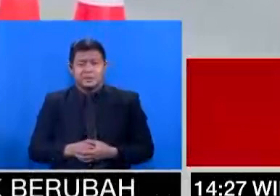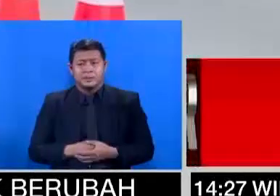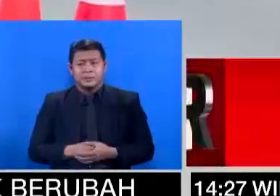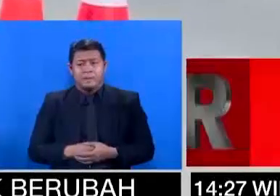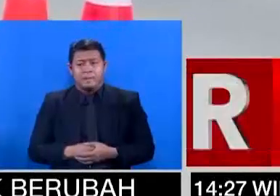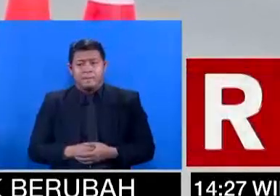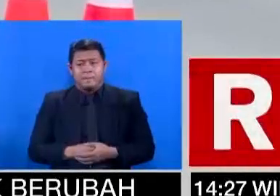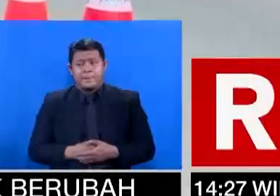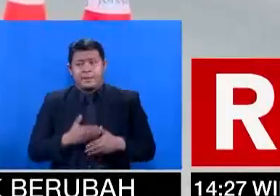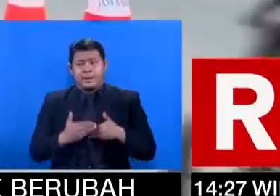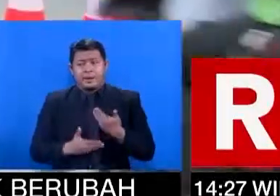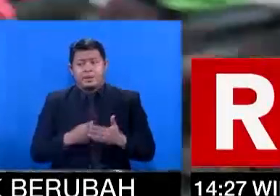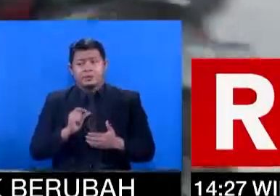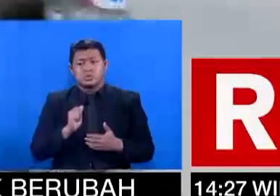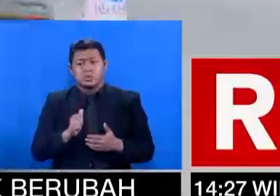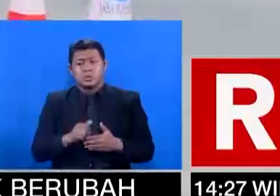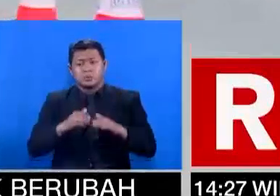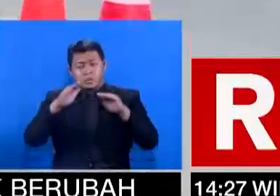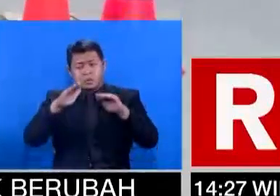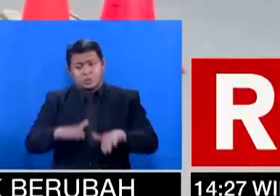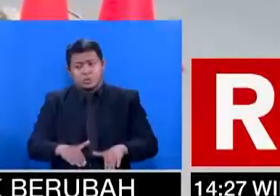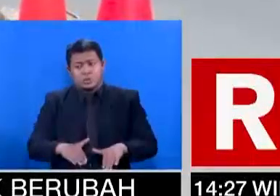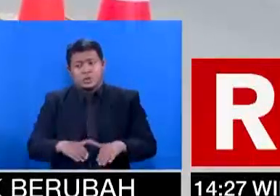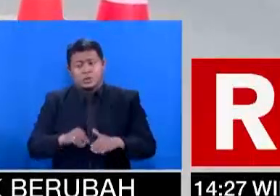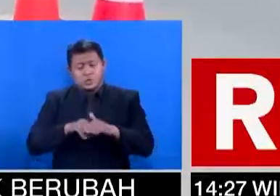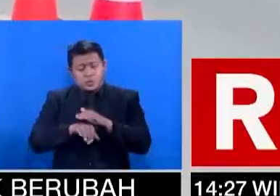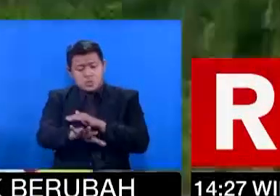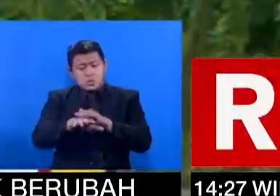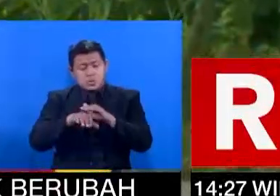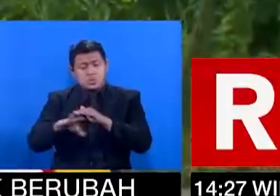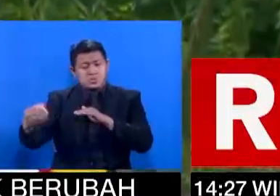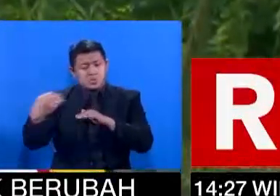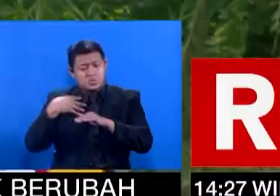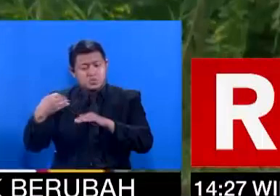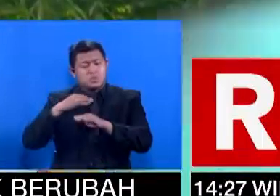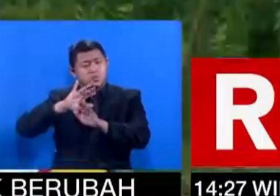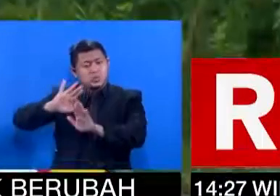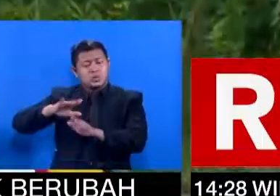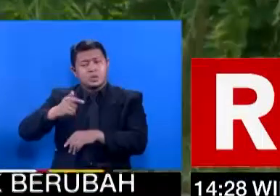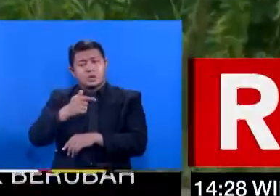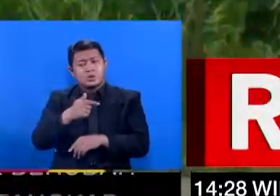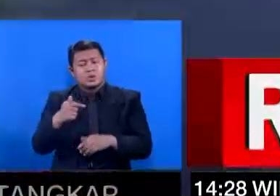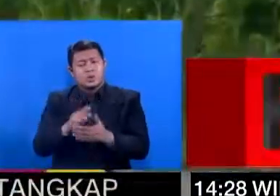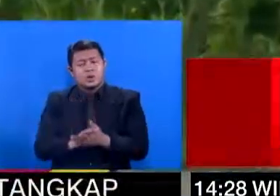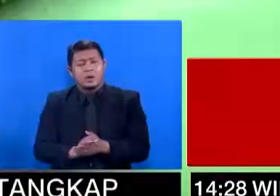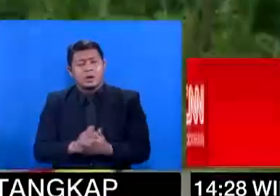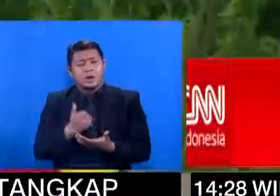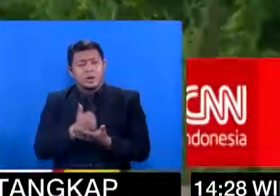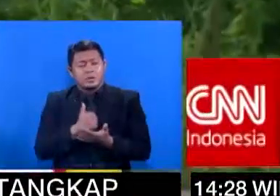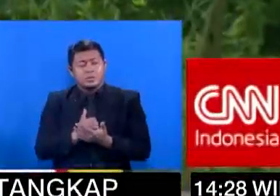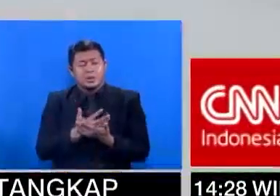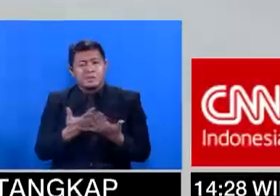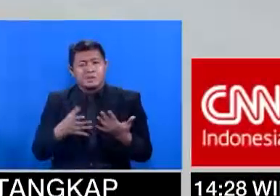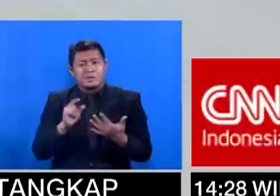Ini dilakukan untuk menurunkan penularan COVID-19 dan mengurangi kebutuhan